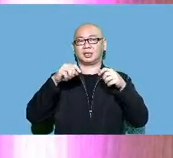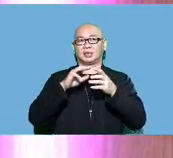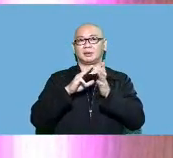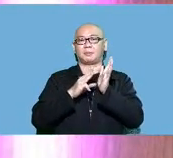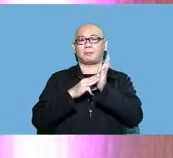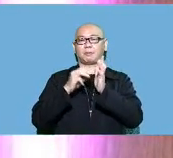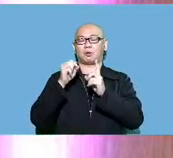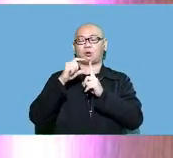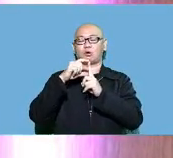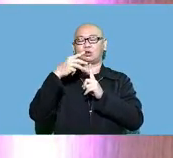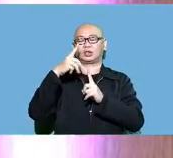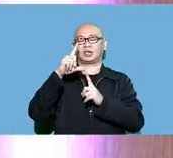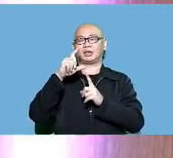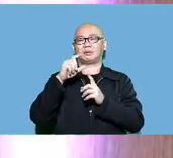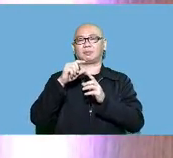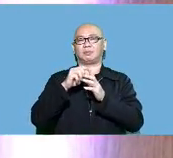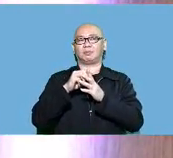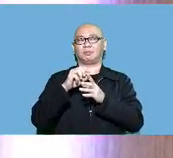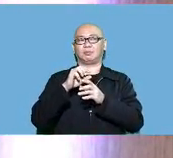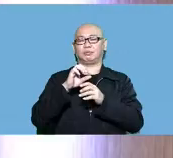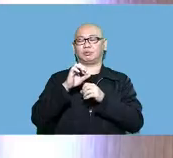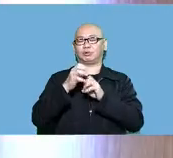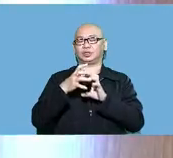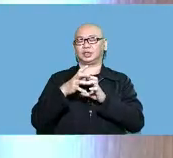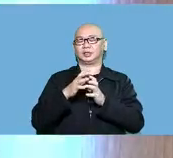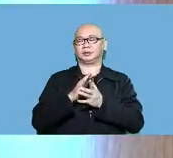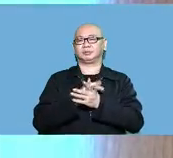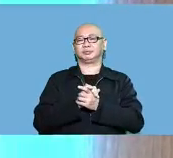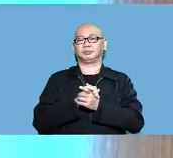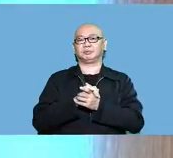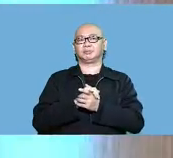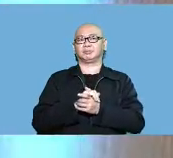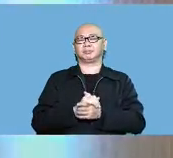Model Project Based Mastery Learning Biologi.